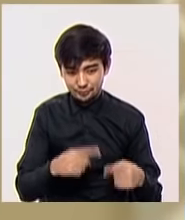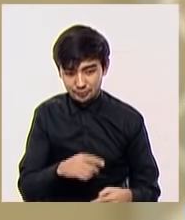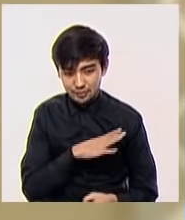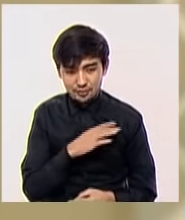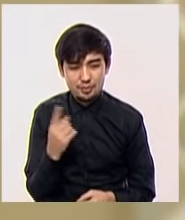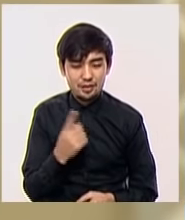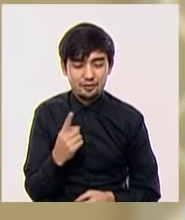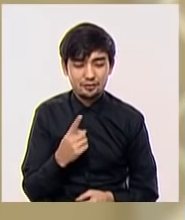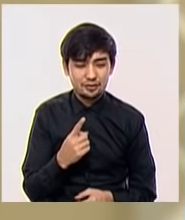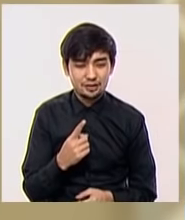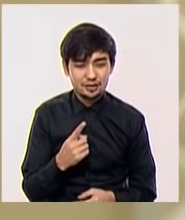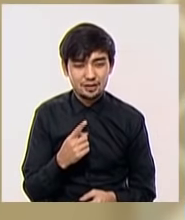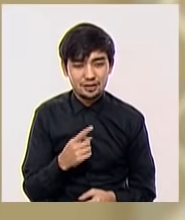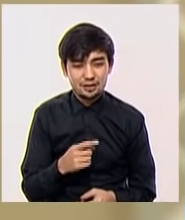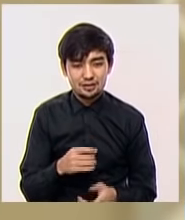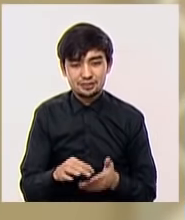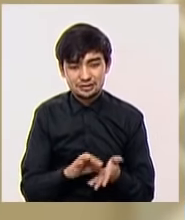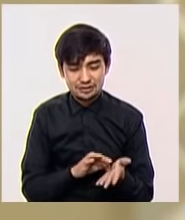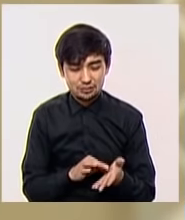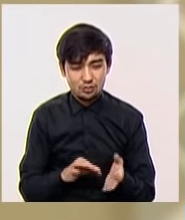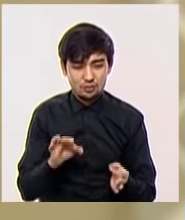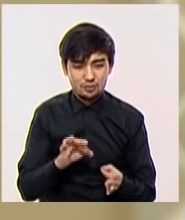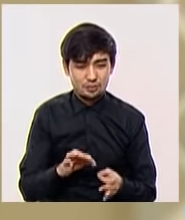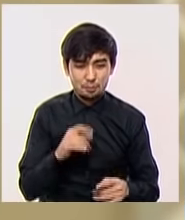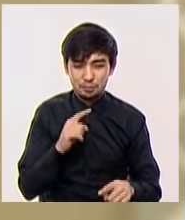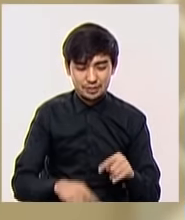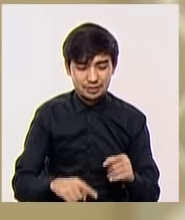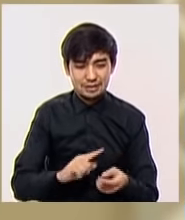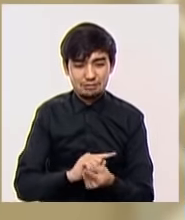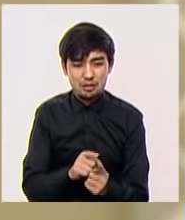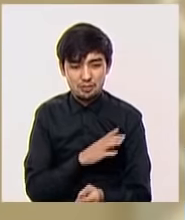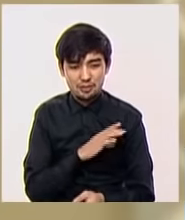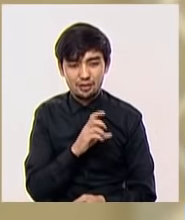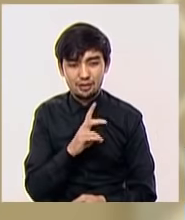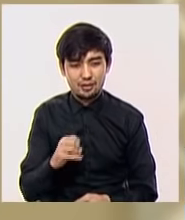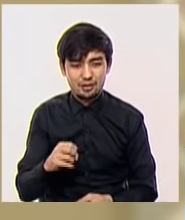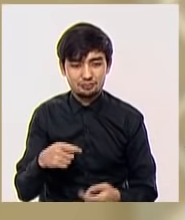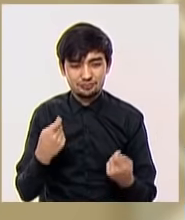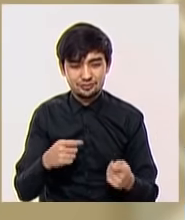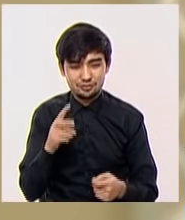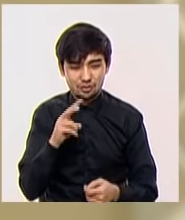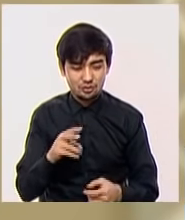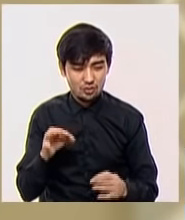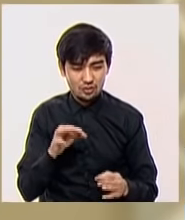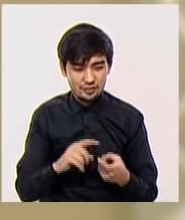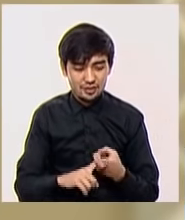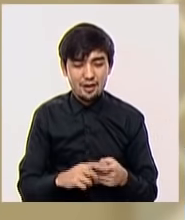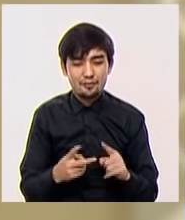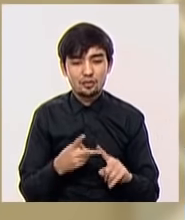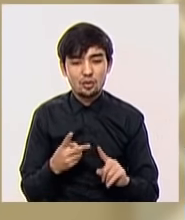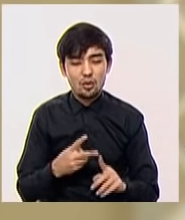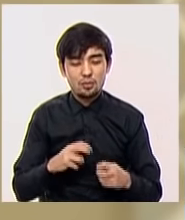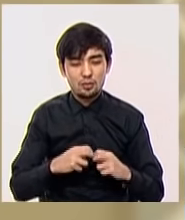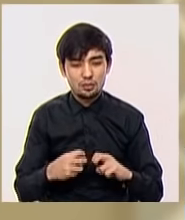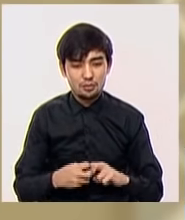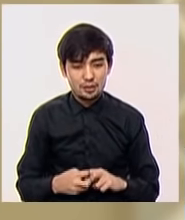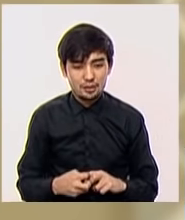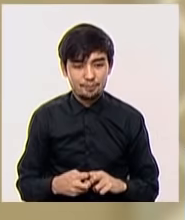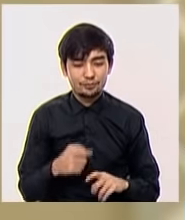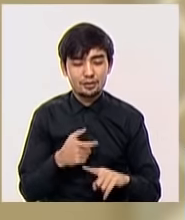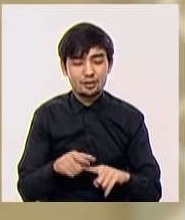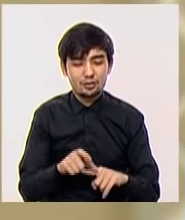это резки спекулятивные изменения на рынке валют вторая проблема это